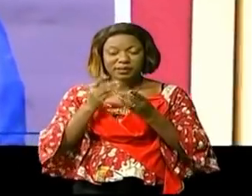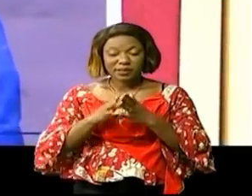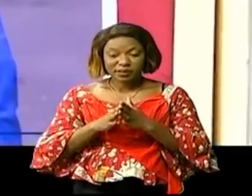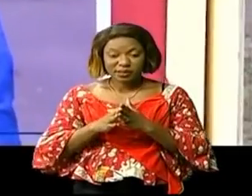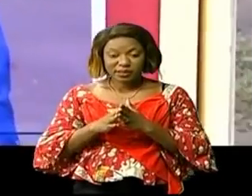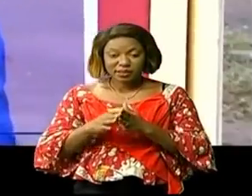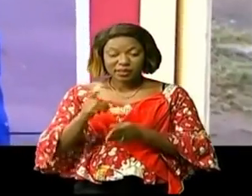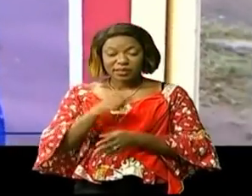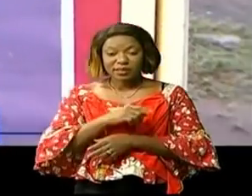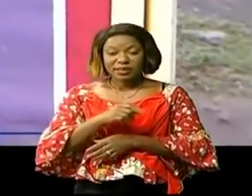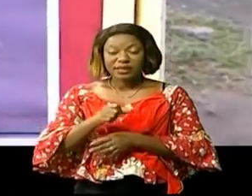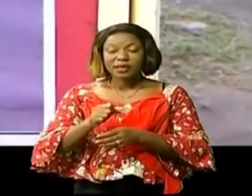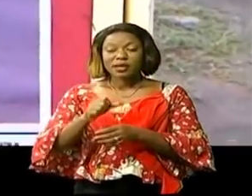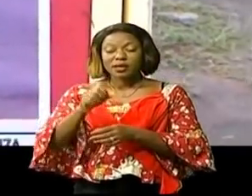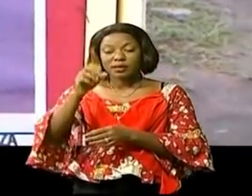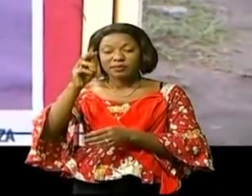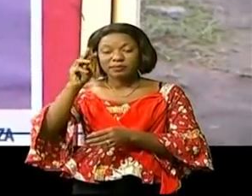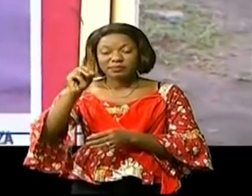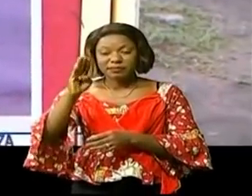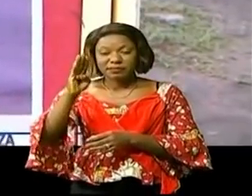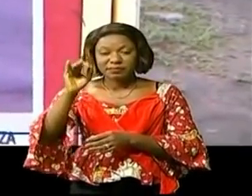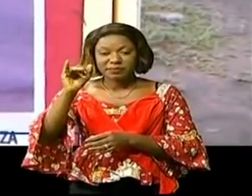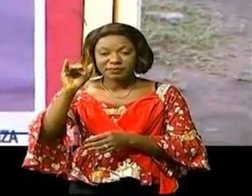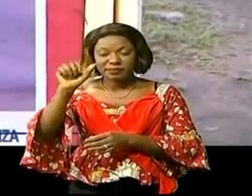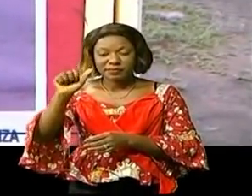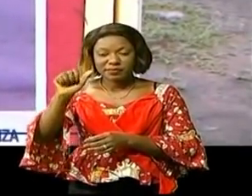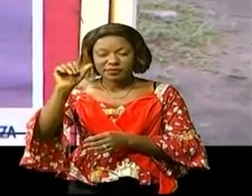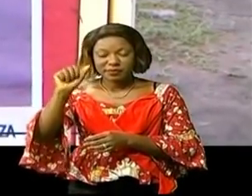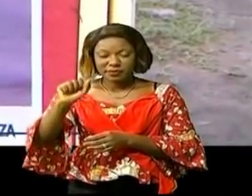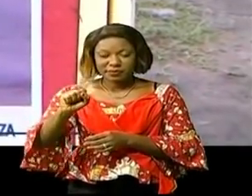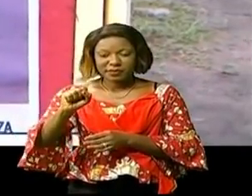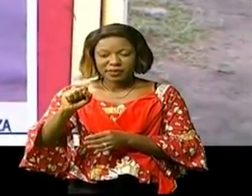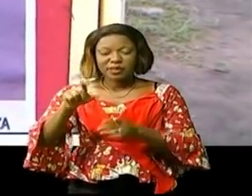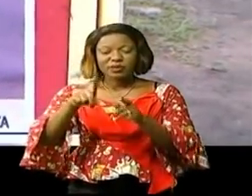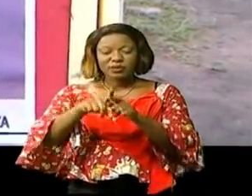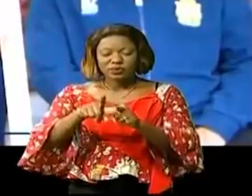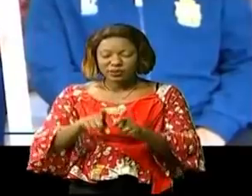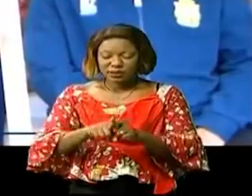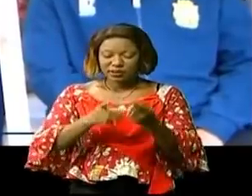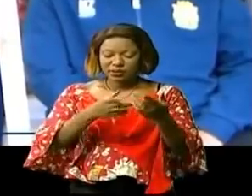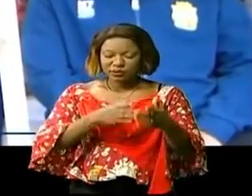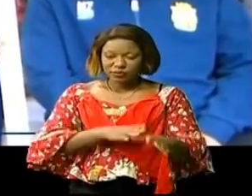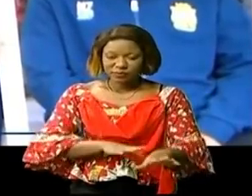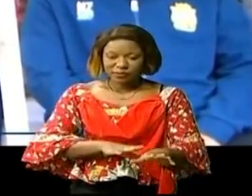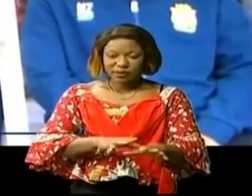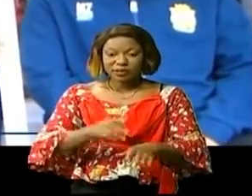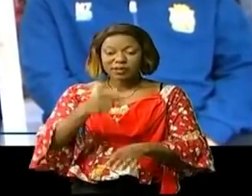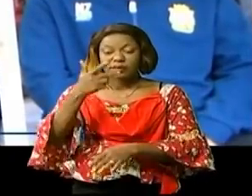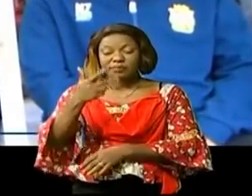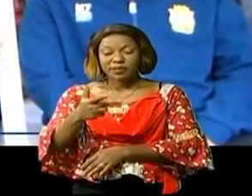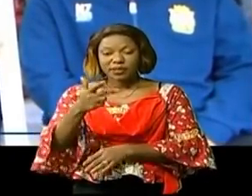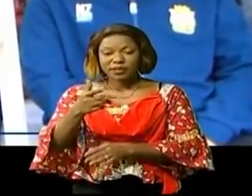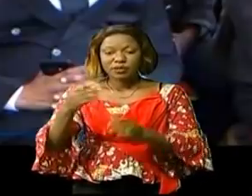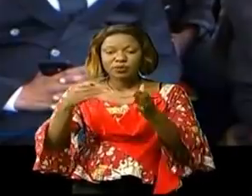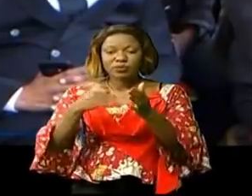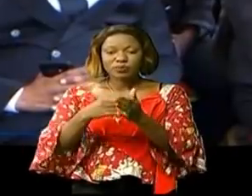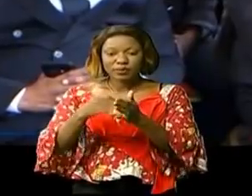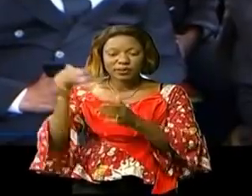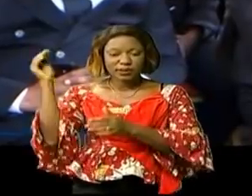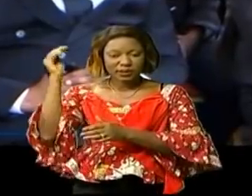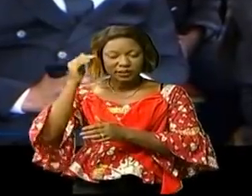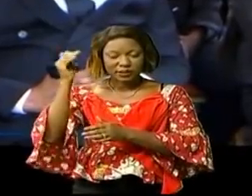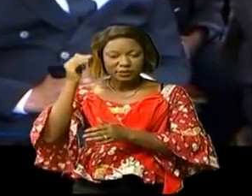Cyril Mbiyamwenza ou Mbiyamwenza a quitté la terre des vivants le mercredi 8 décembre 2021